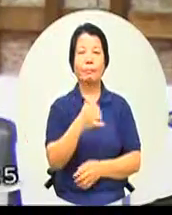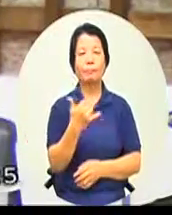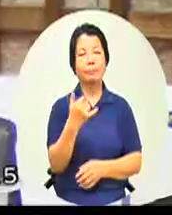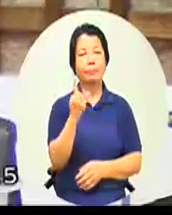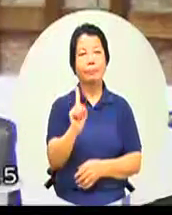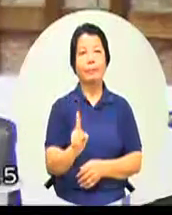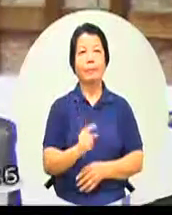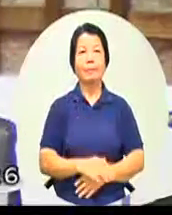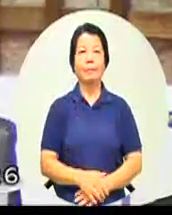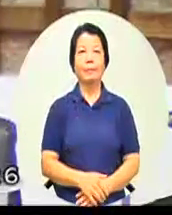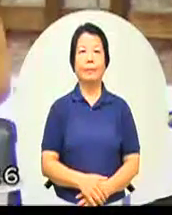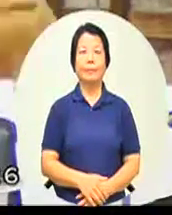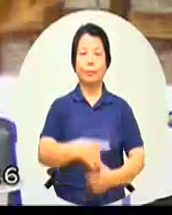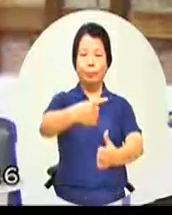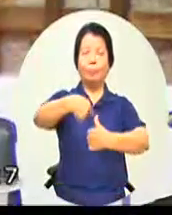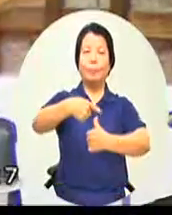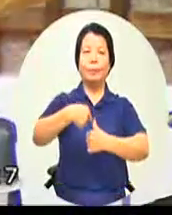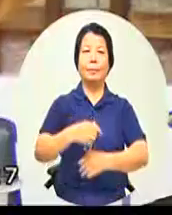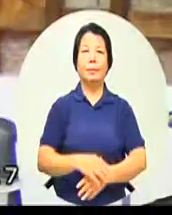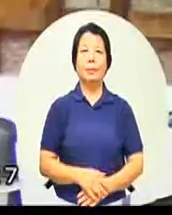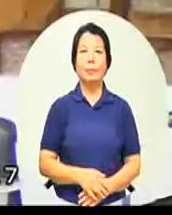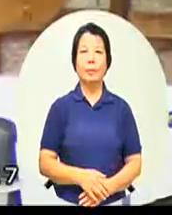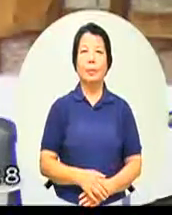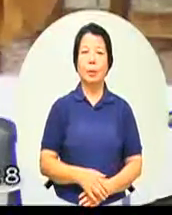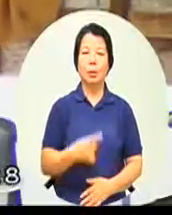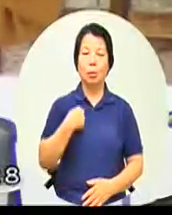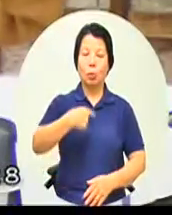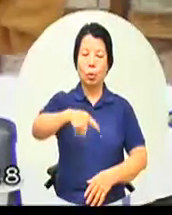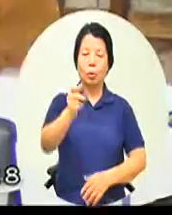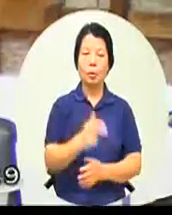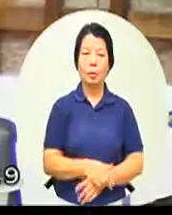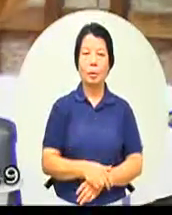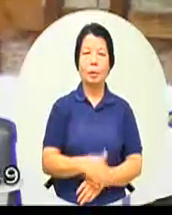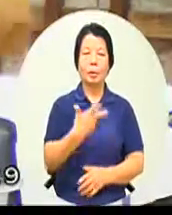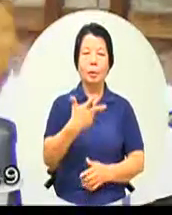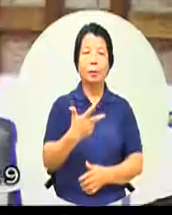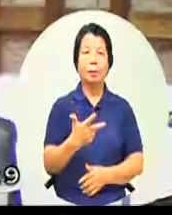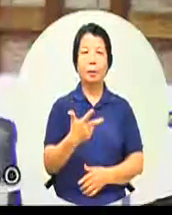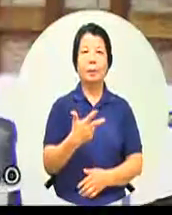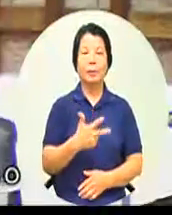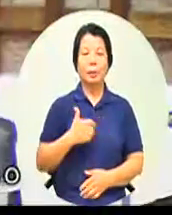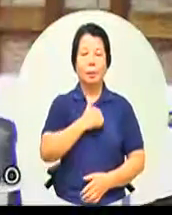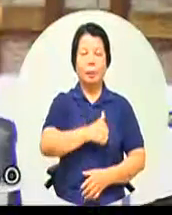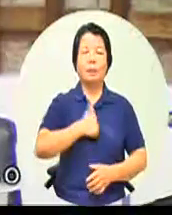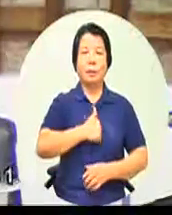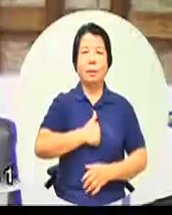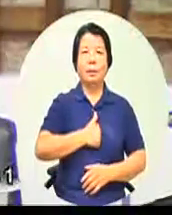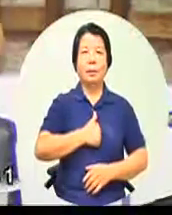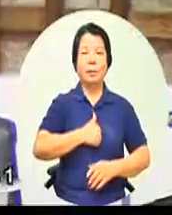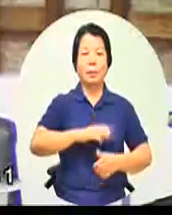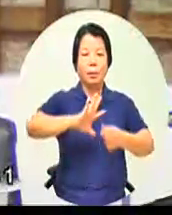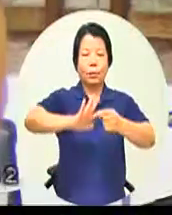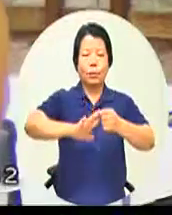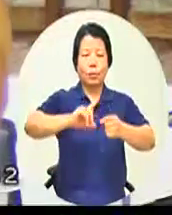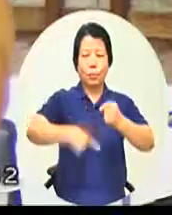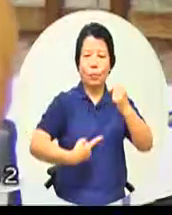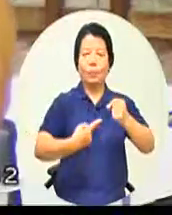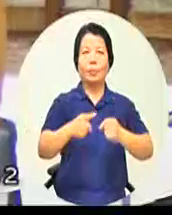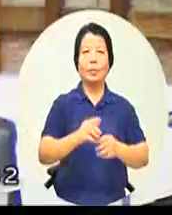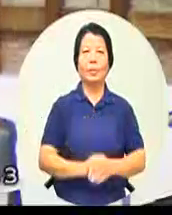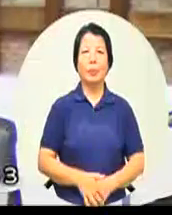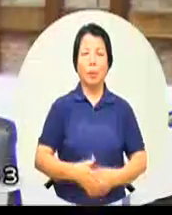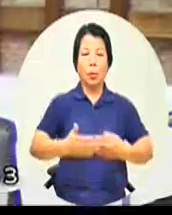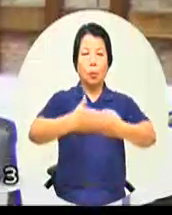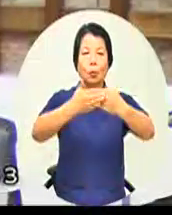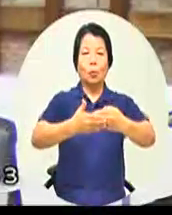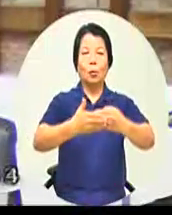安怎拼啊？你教教安怎拼？我即马要来七贤国小读一下的国中一年啊呢？来，迄个中国英语要安怎